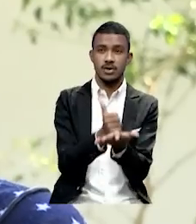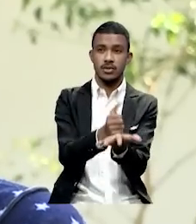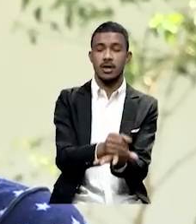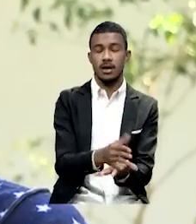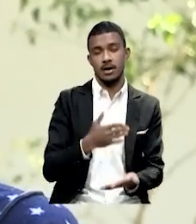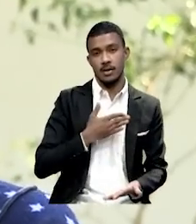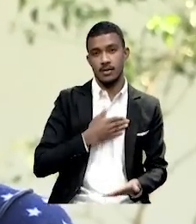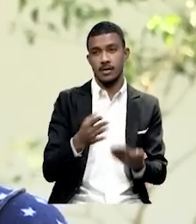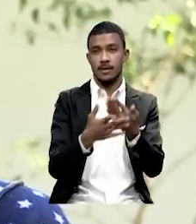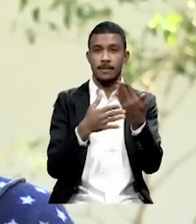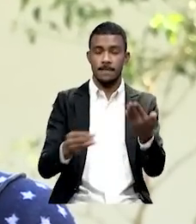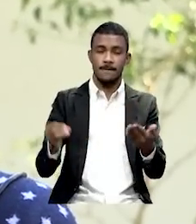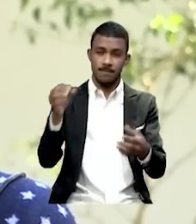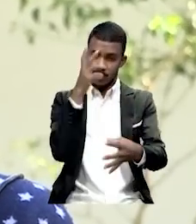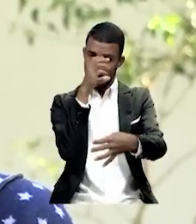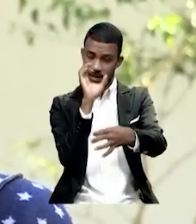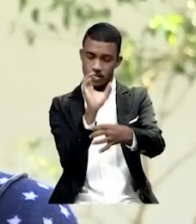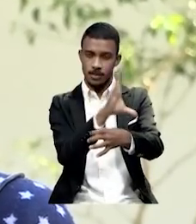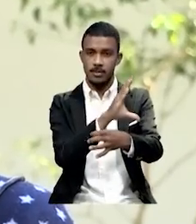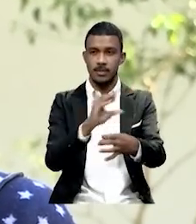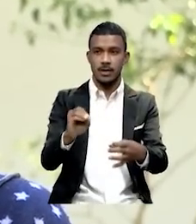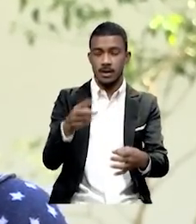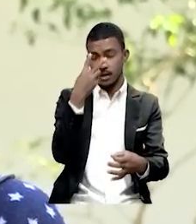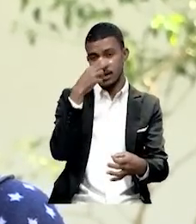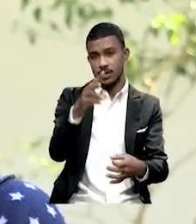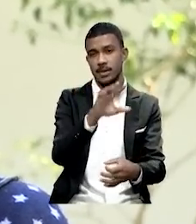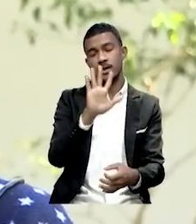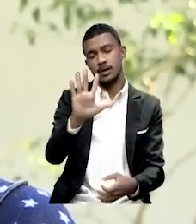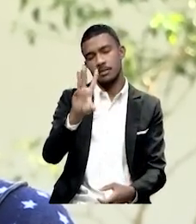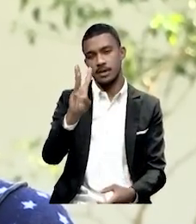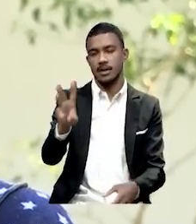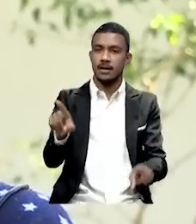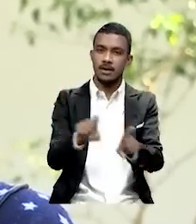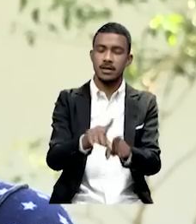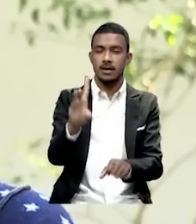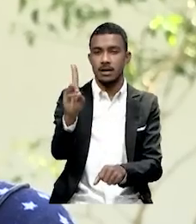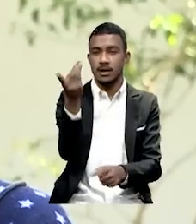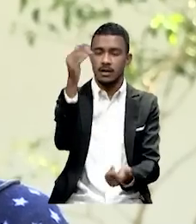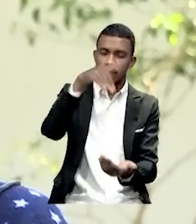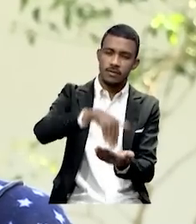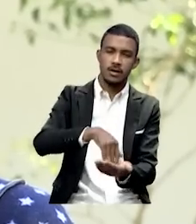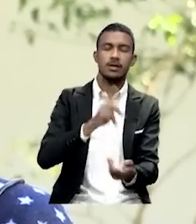be laboratorium tahu lima ane ni dah sana ker dah derfali koko be